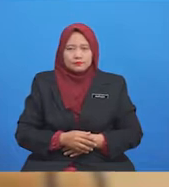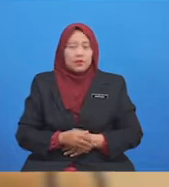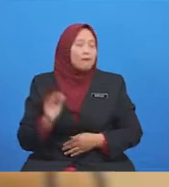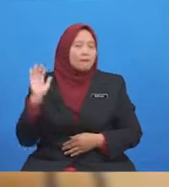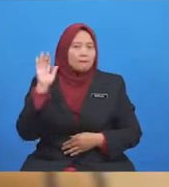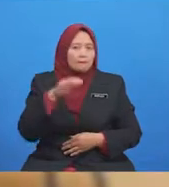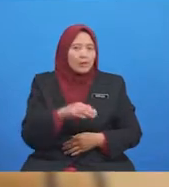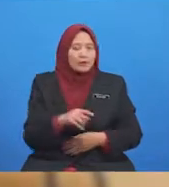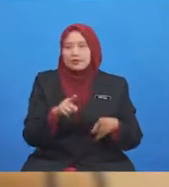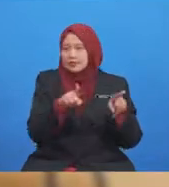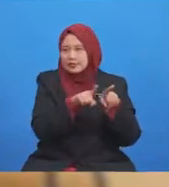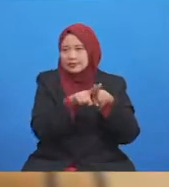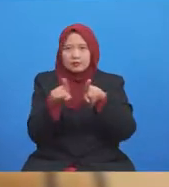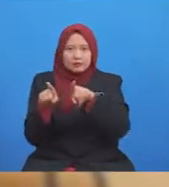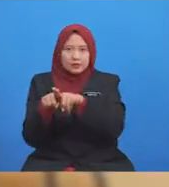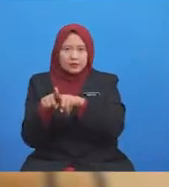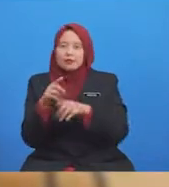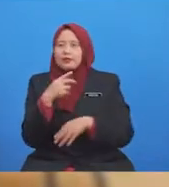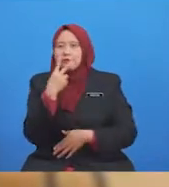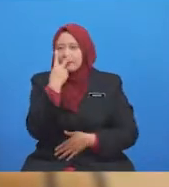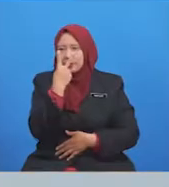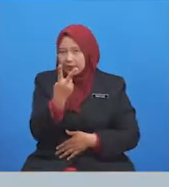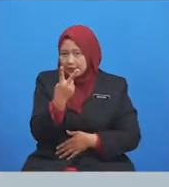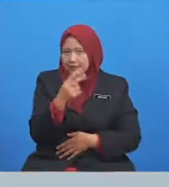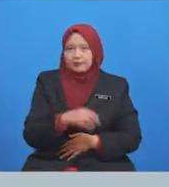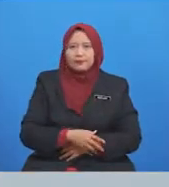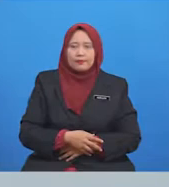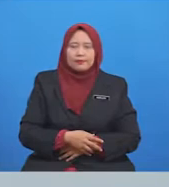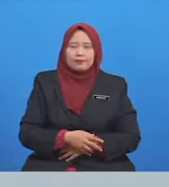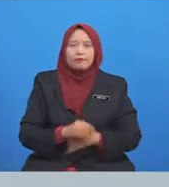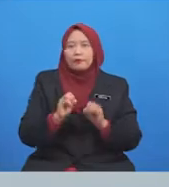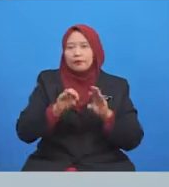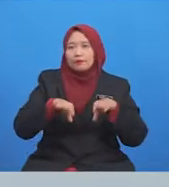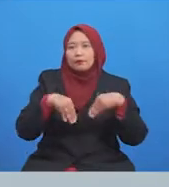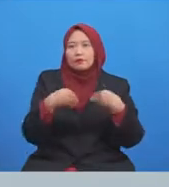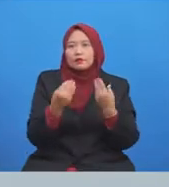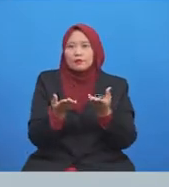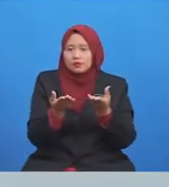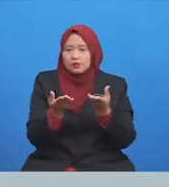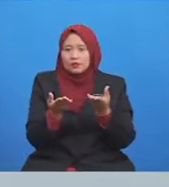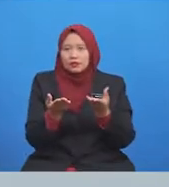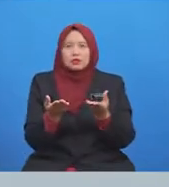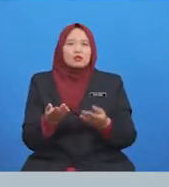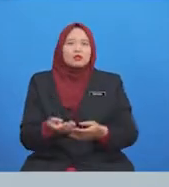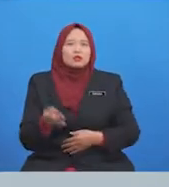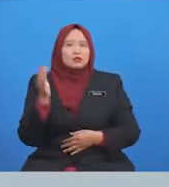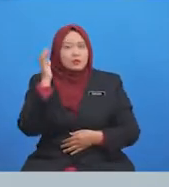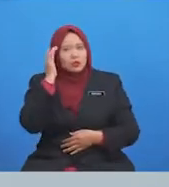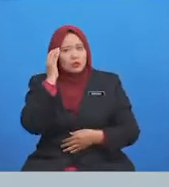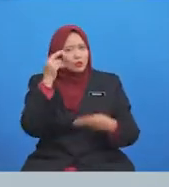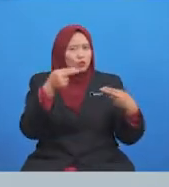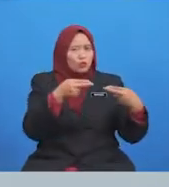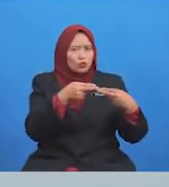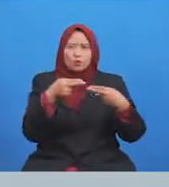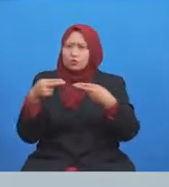Mari kita sama-sama perhatikan. Bagaimana hendak menentukan hubungan